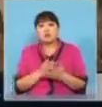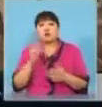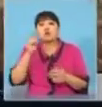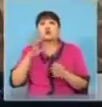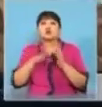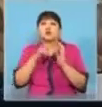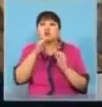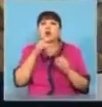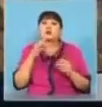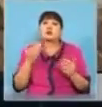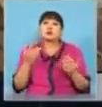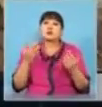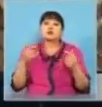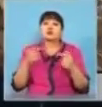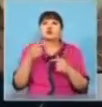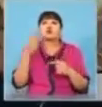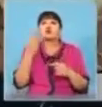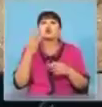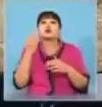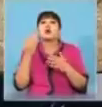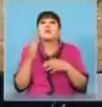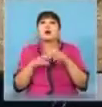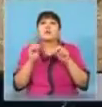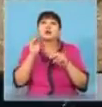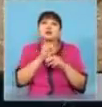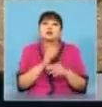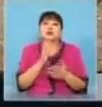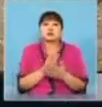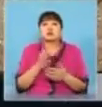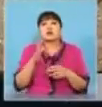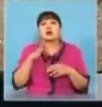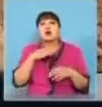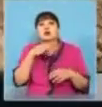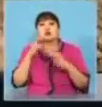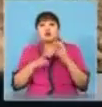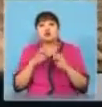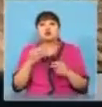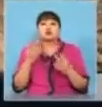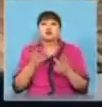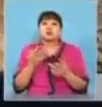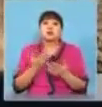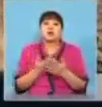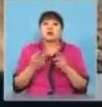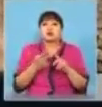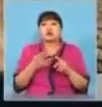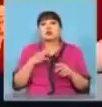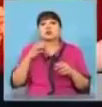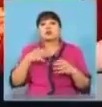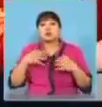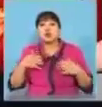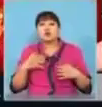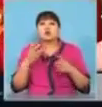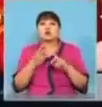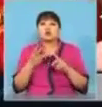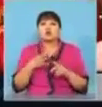ордасы соңғы уақытта уақыт талабына сай 3 жаңа мамандық ашқан. Оның бірі ет өңдеу кәсіпорындарына қажетті технологтар болса, екіншісі зоотехник,